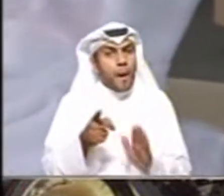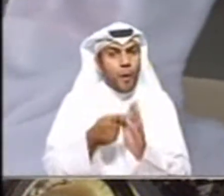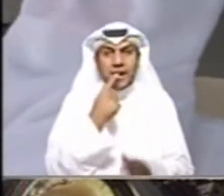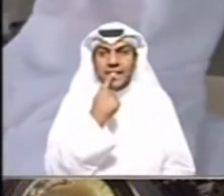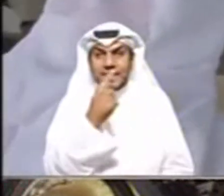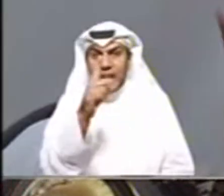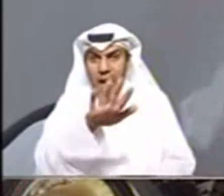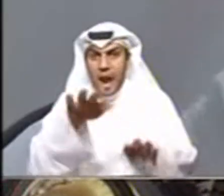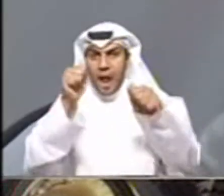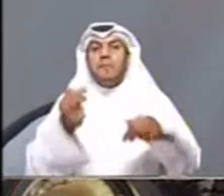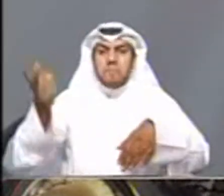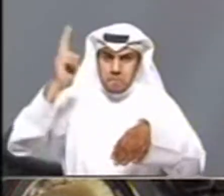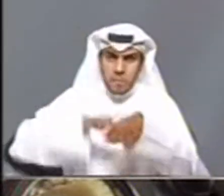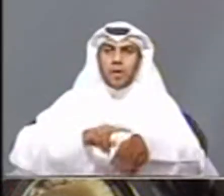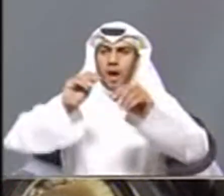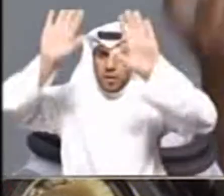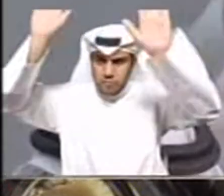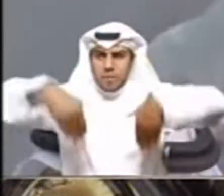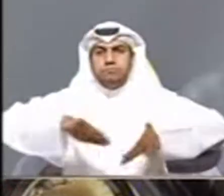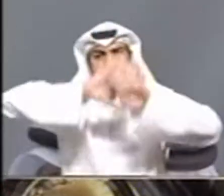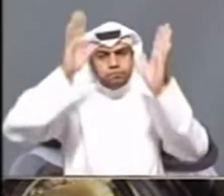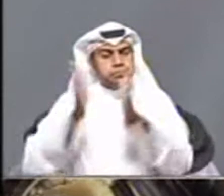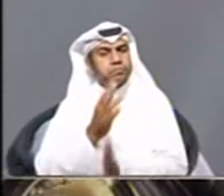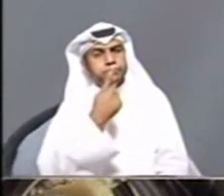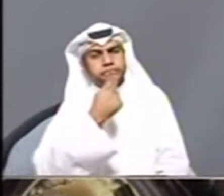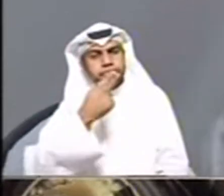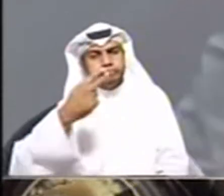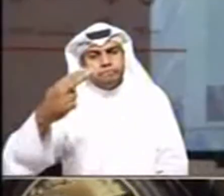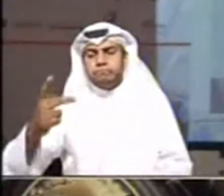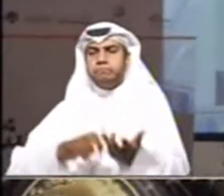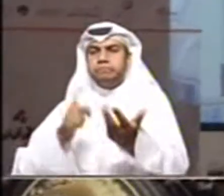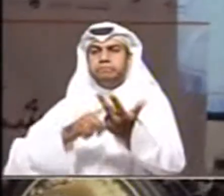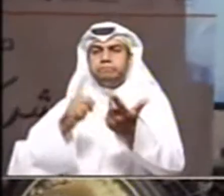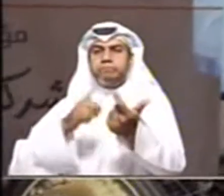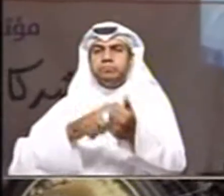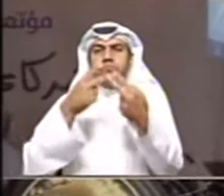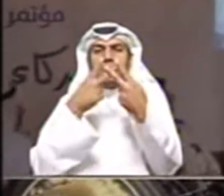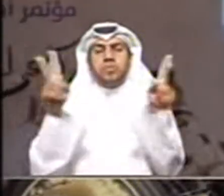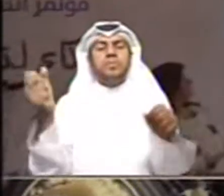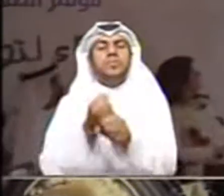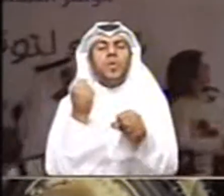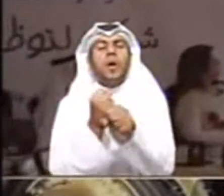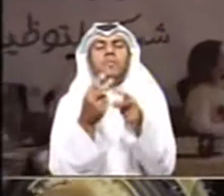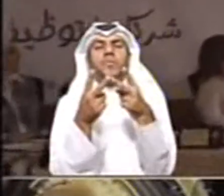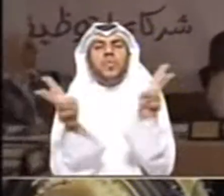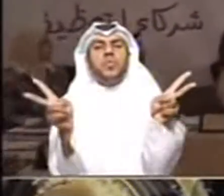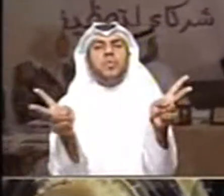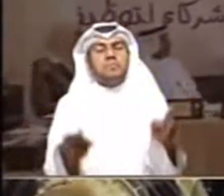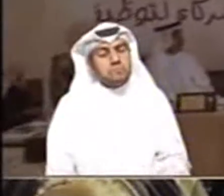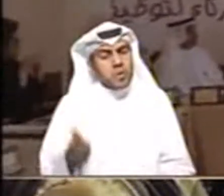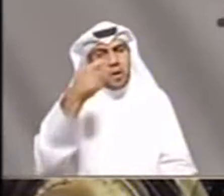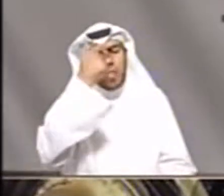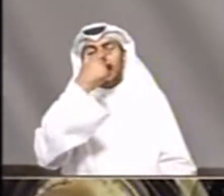السنة ممكن نقيس التجربة وممكن تطبق على أعداد أكبر، ممكن ينفتح مسار توظيفي ويخصص هذا المسار التوظيفي